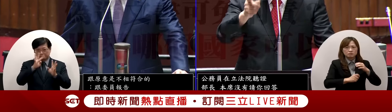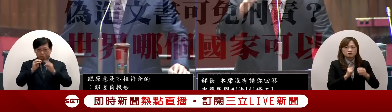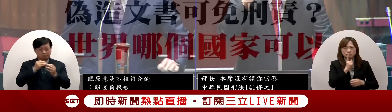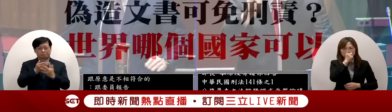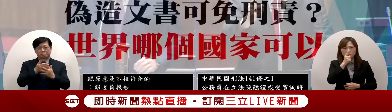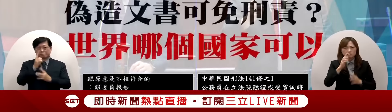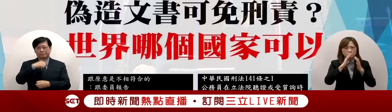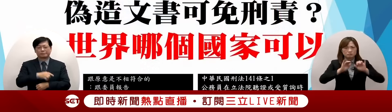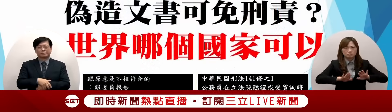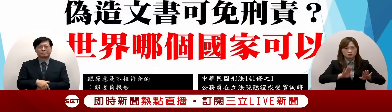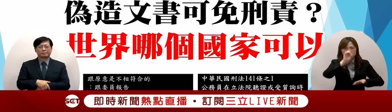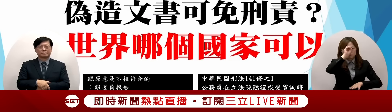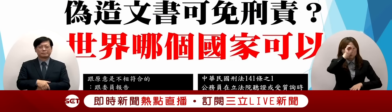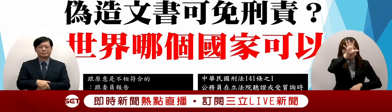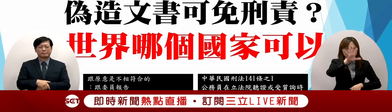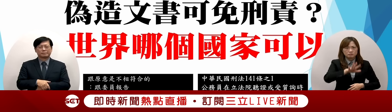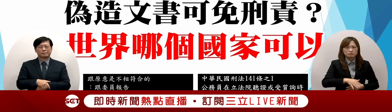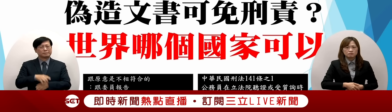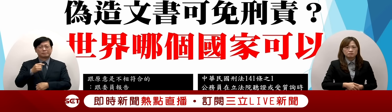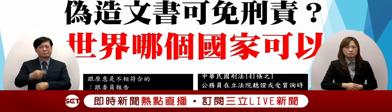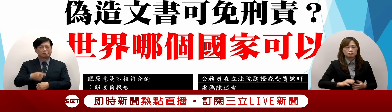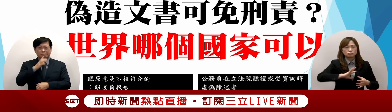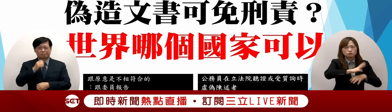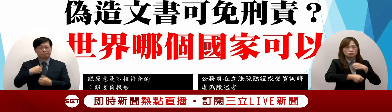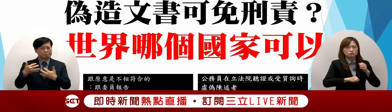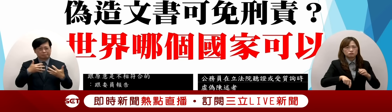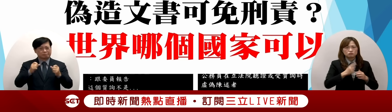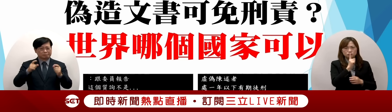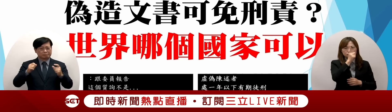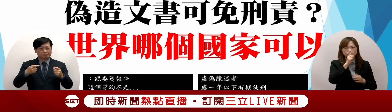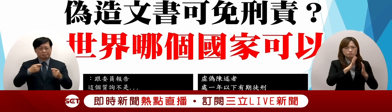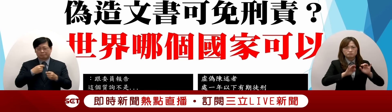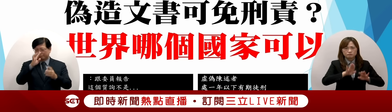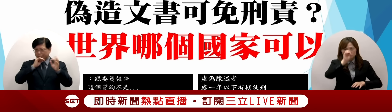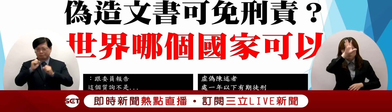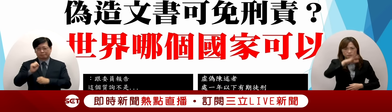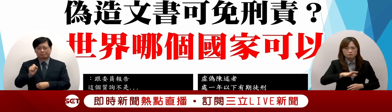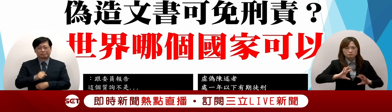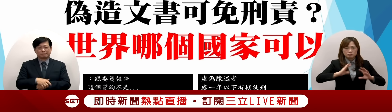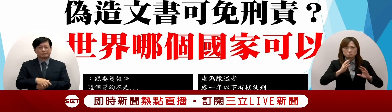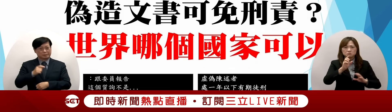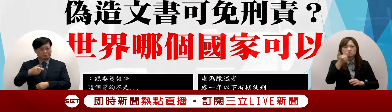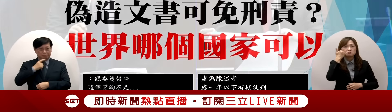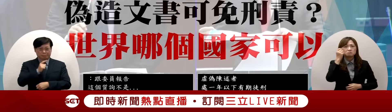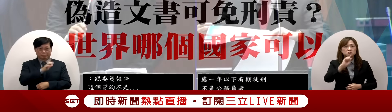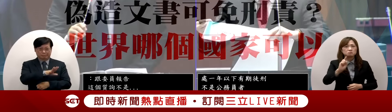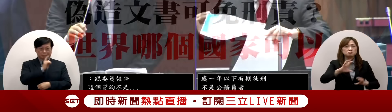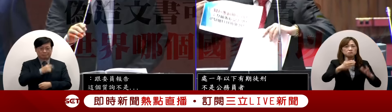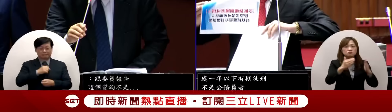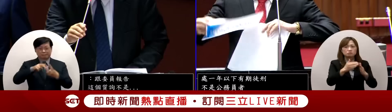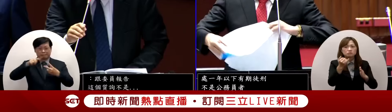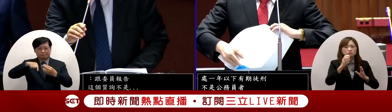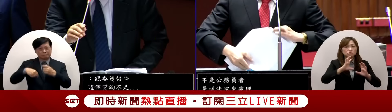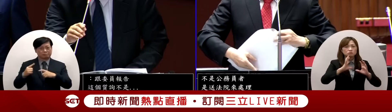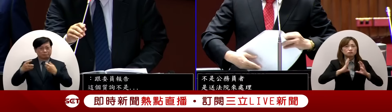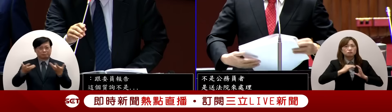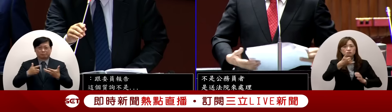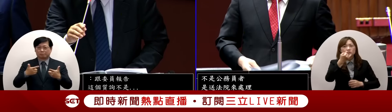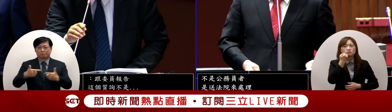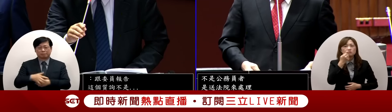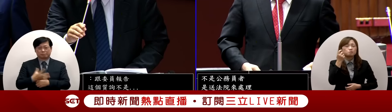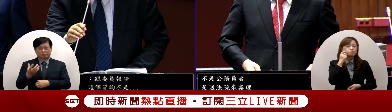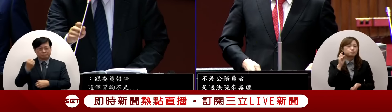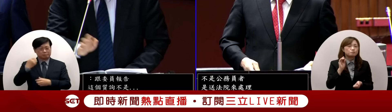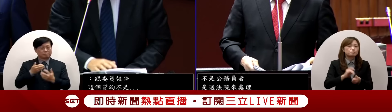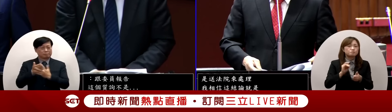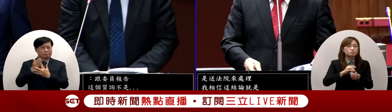民进党。 这个咨询不是犯案咨询，也不是现在在做调查。 哪一个国家 是关于他的刑事诉讼的一个案件， 可以 不是刑事诉